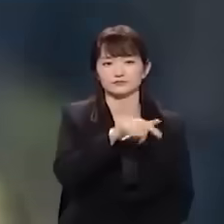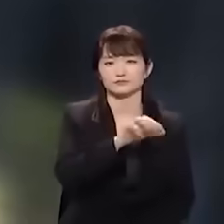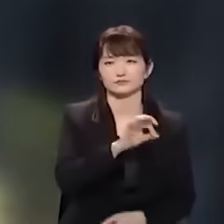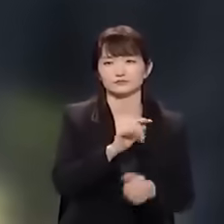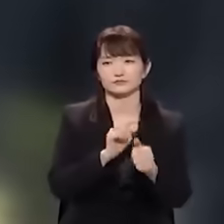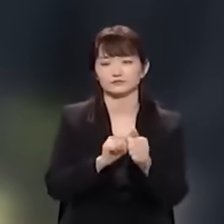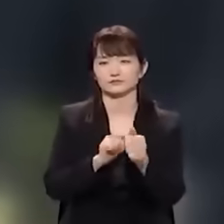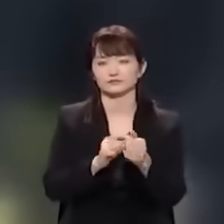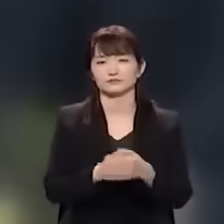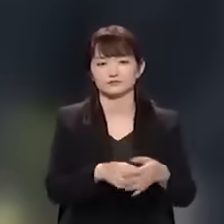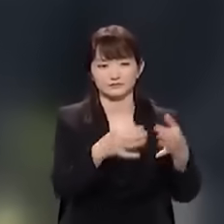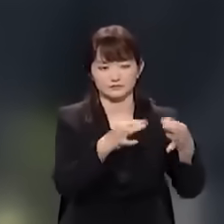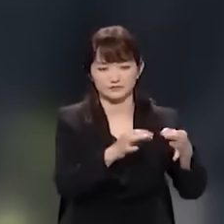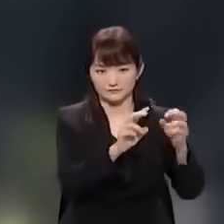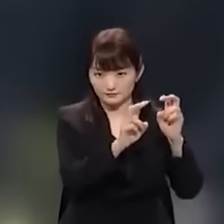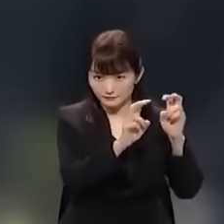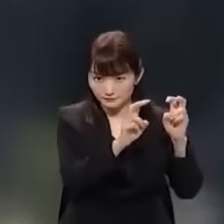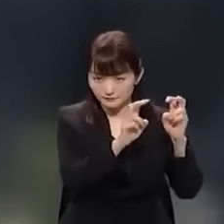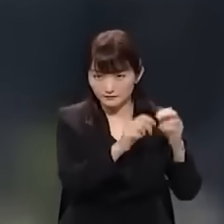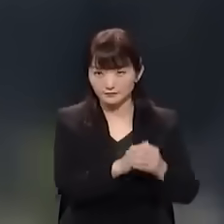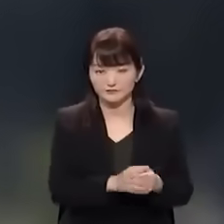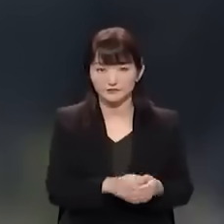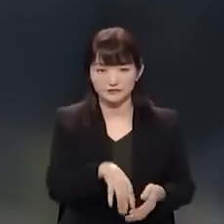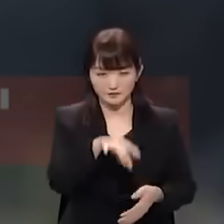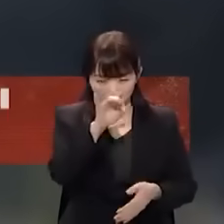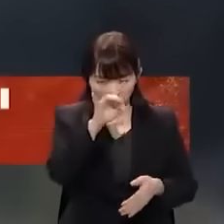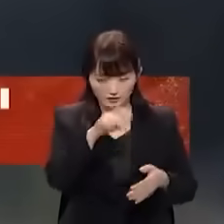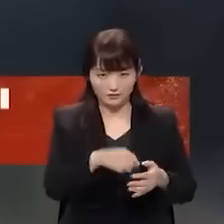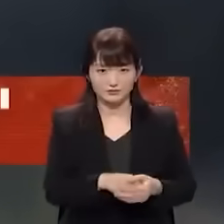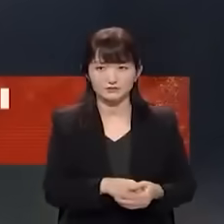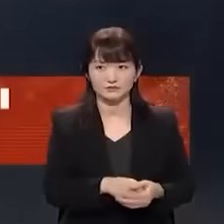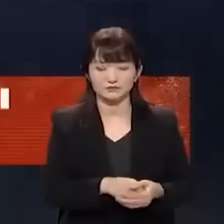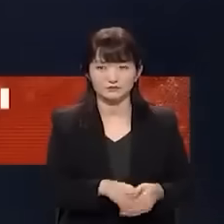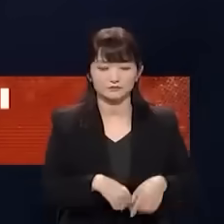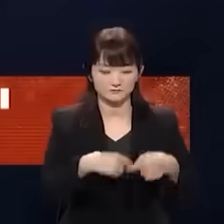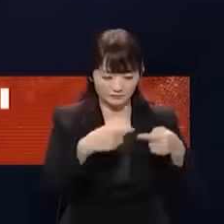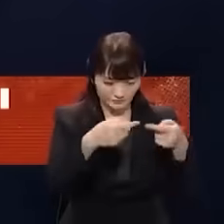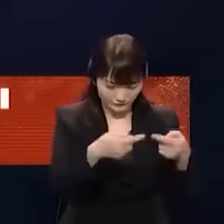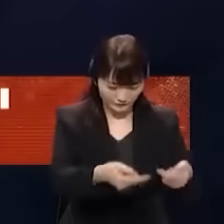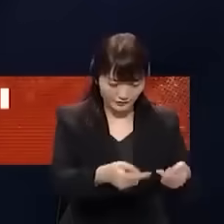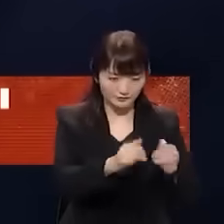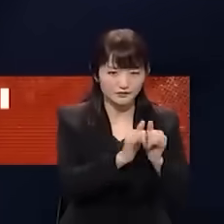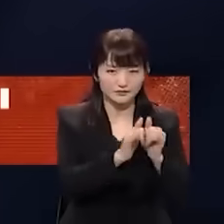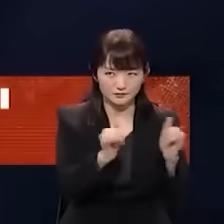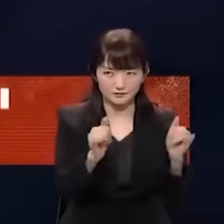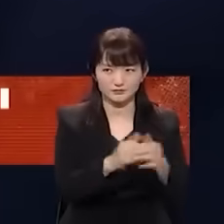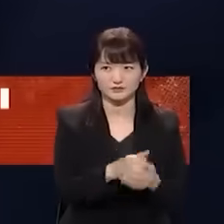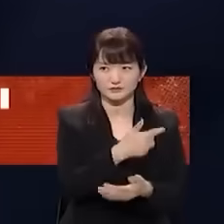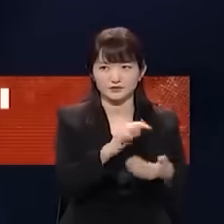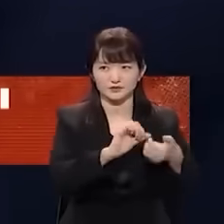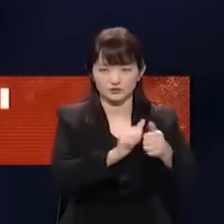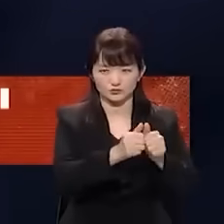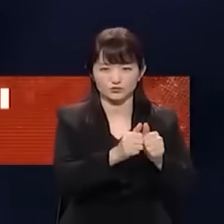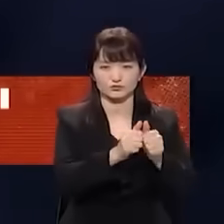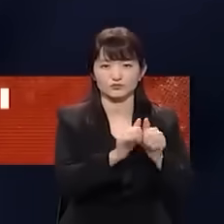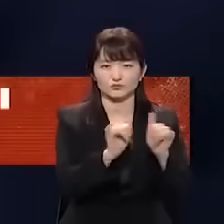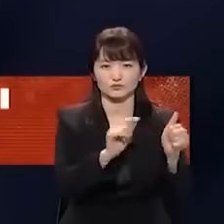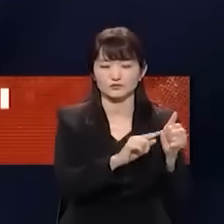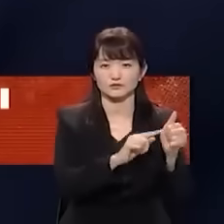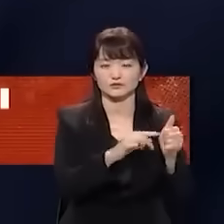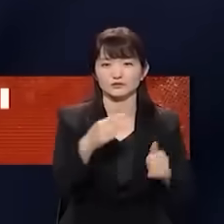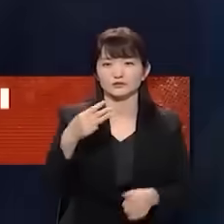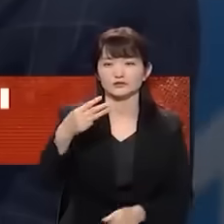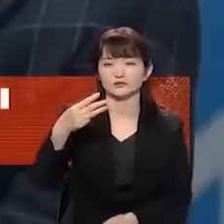씨는 김씨 그 소속사의 창립 멤버이자 대주주 중에 한 명입니다 그리고 이제 그룹 리상 출신의